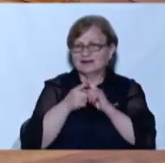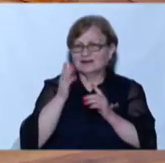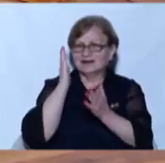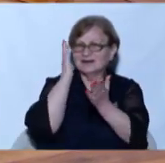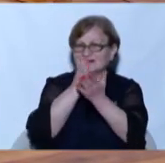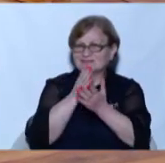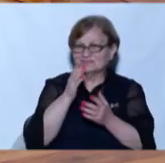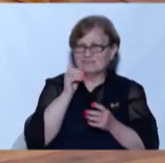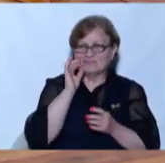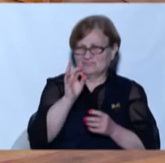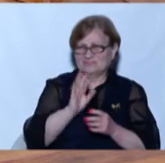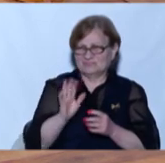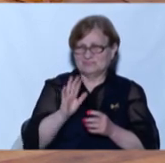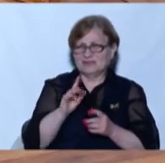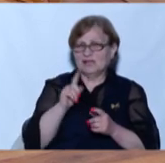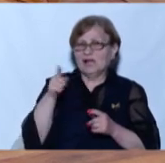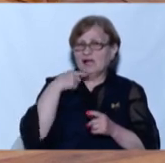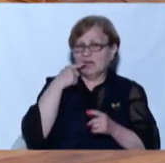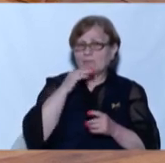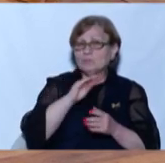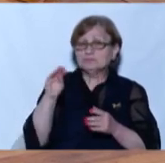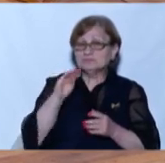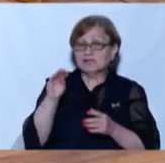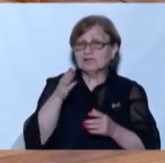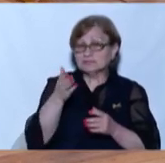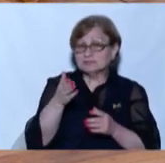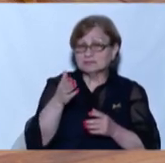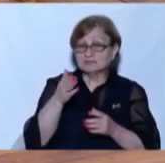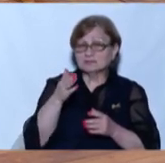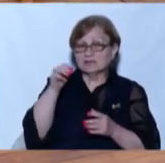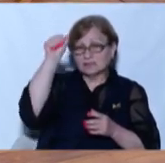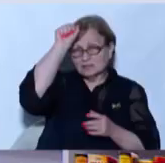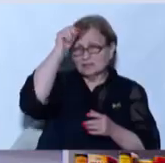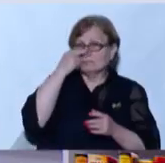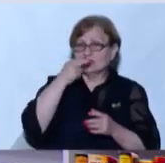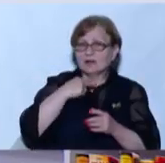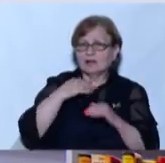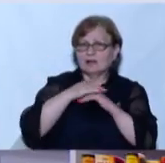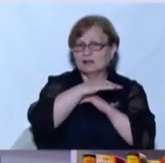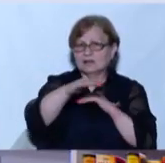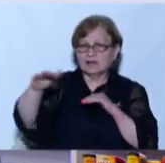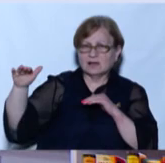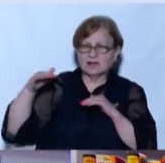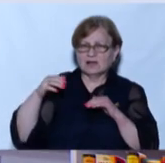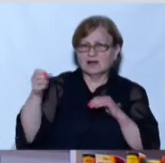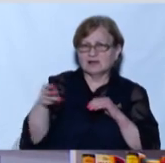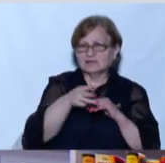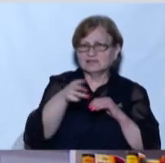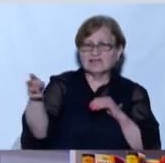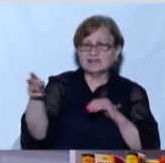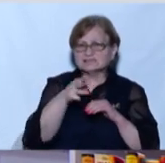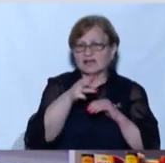კი არ წერს და წერს ეს საოცარ რაღაცას. ღმერთო მაჩვენე ყანები ამ სარწყავთ